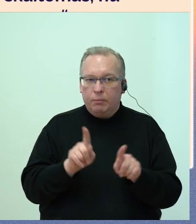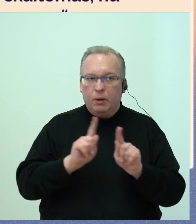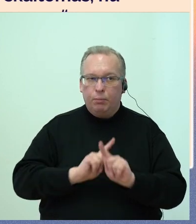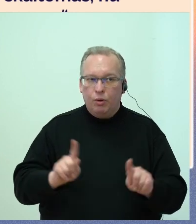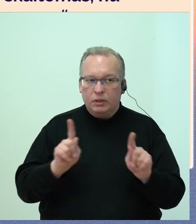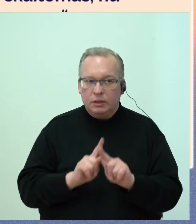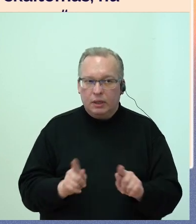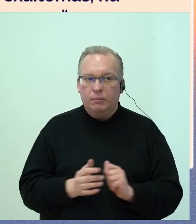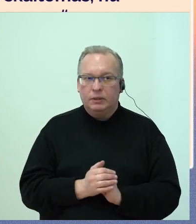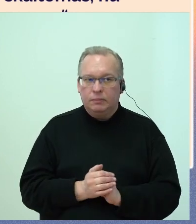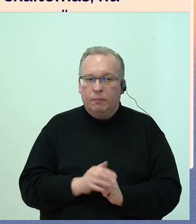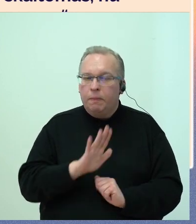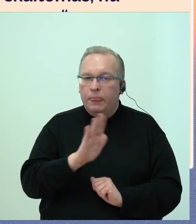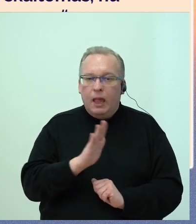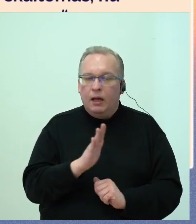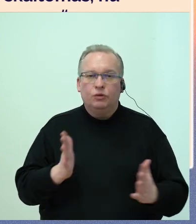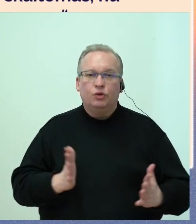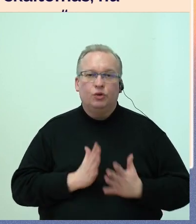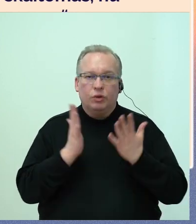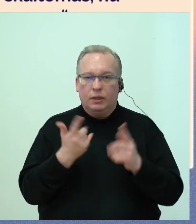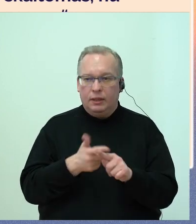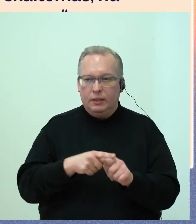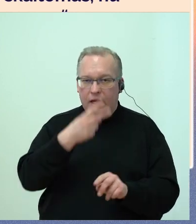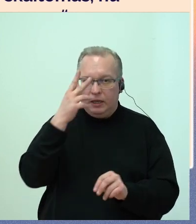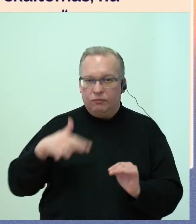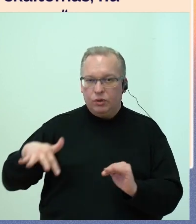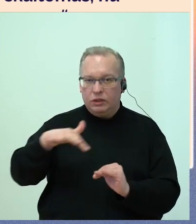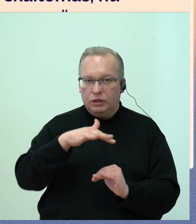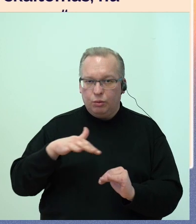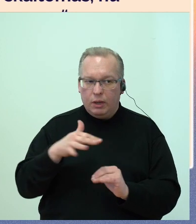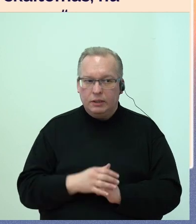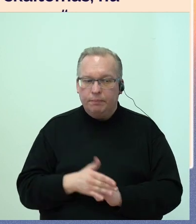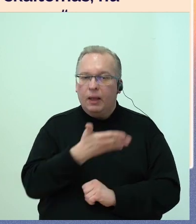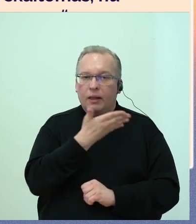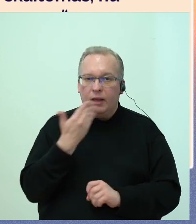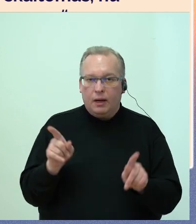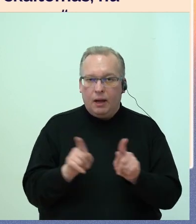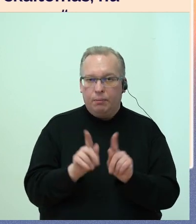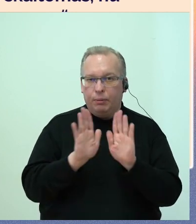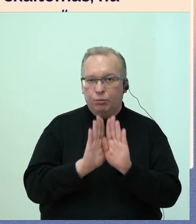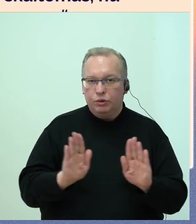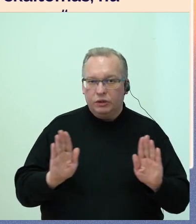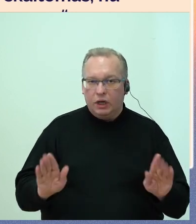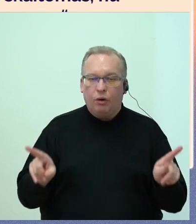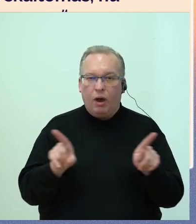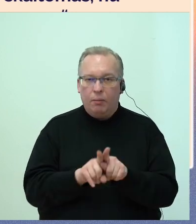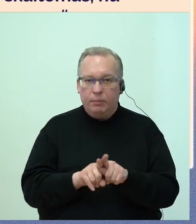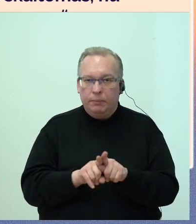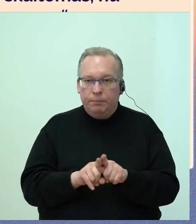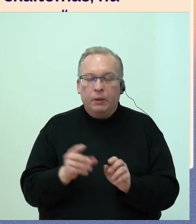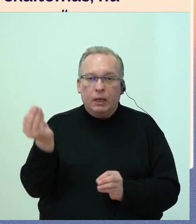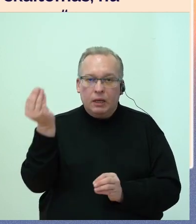puoselinimas, kad nedžiugina ta Lietuvoje situacija, kad nėra net muziejus tiesiog